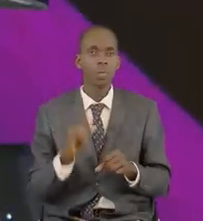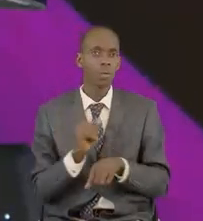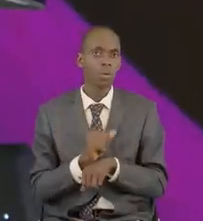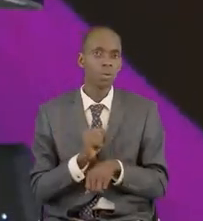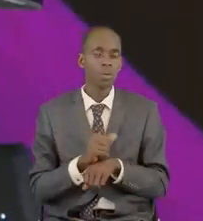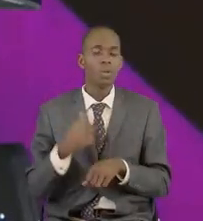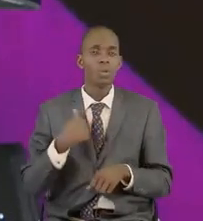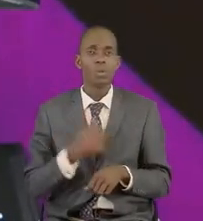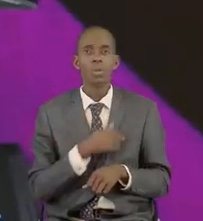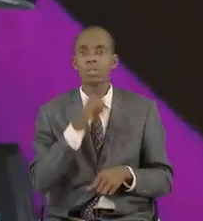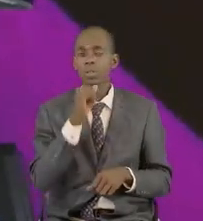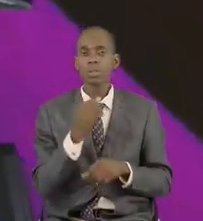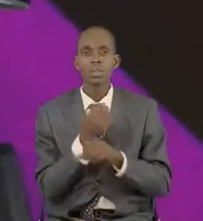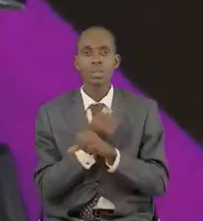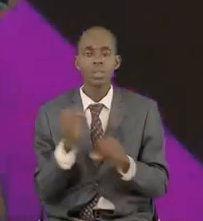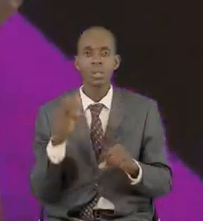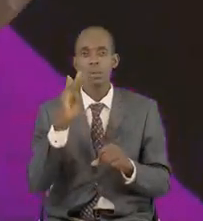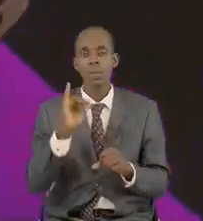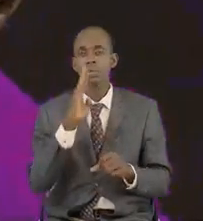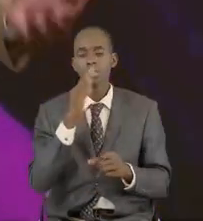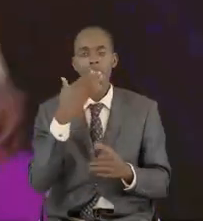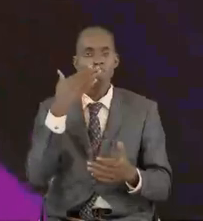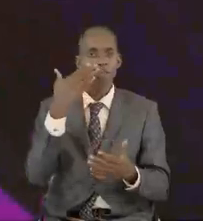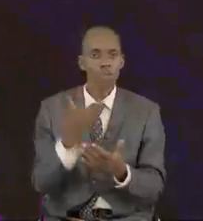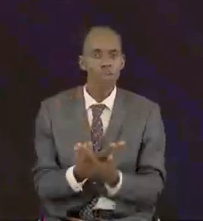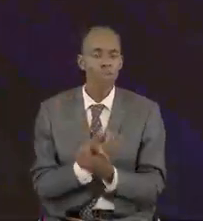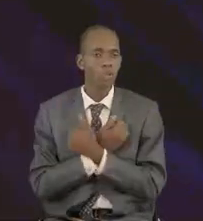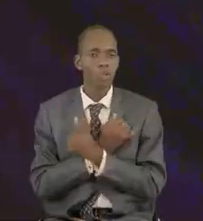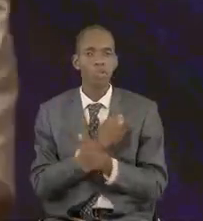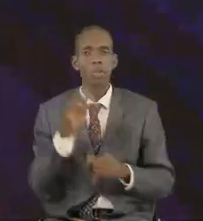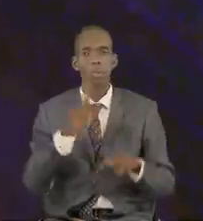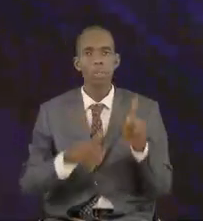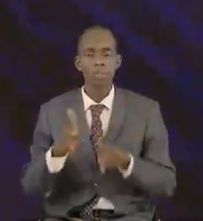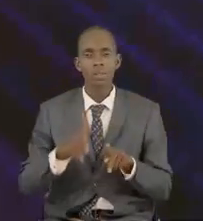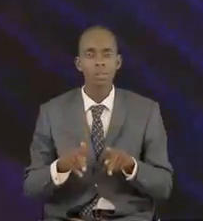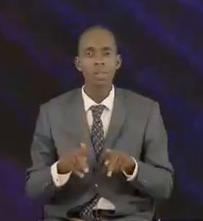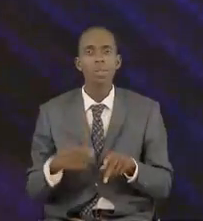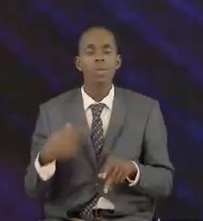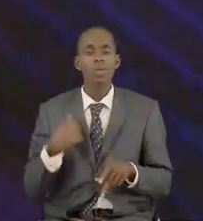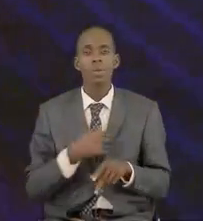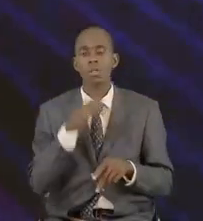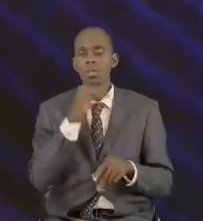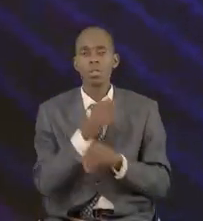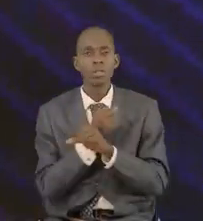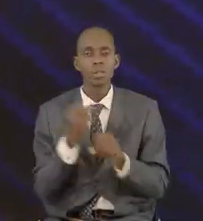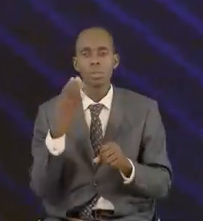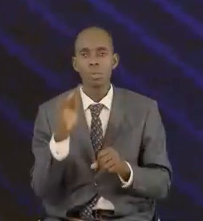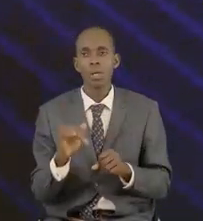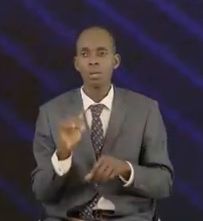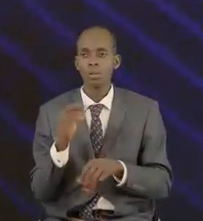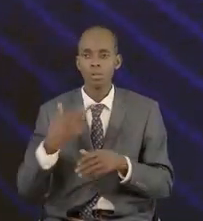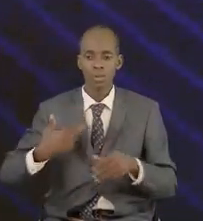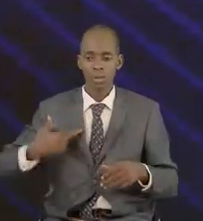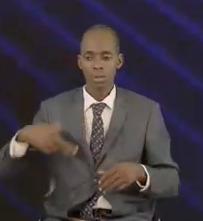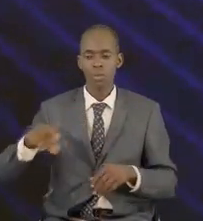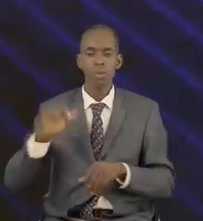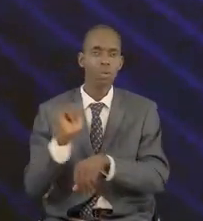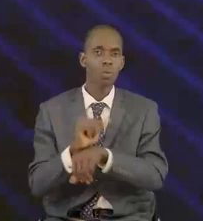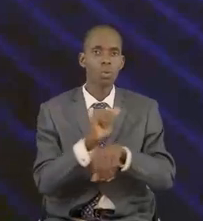sauvés tout le temps de venir tout en devenant un bon samaritain on n'est pas sauvé par les activités religieuses nous sommes